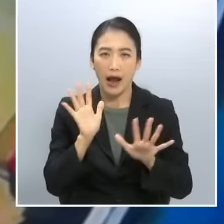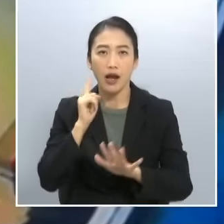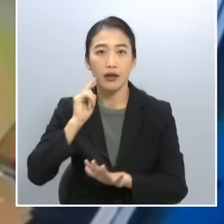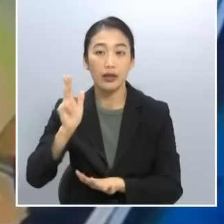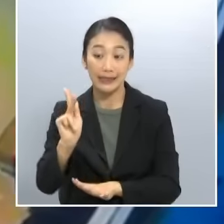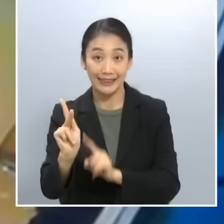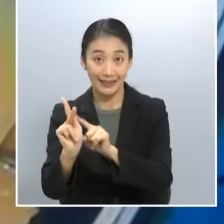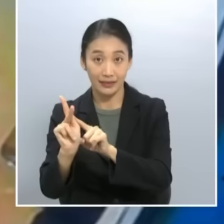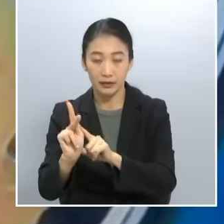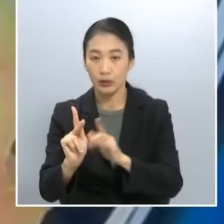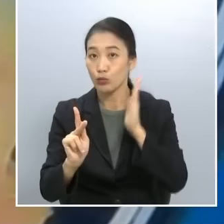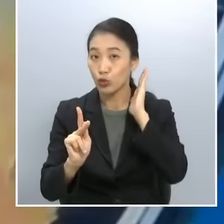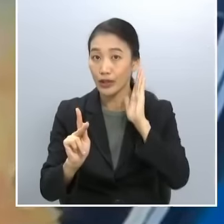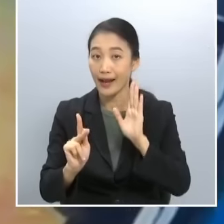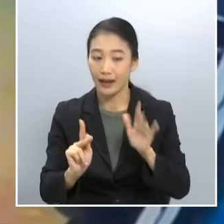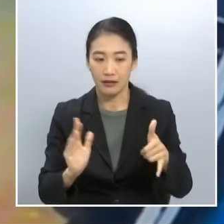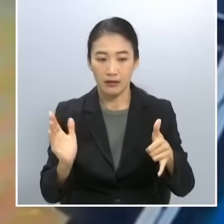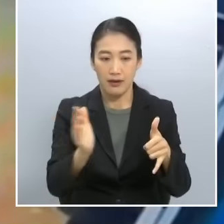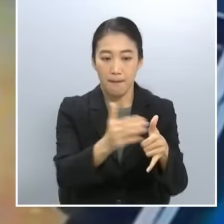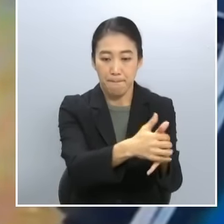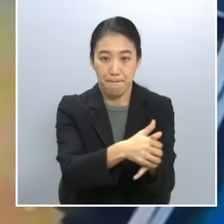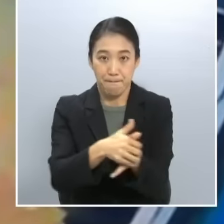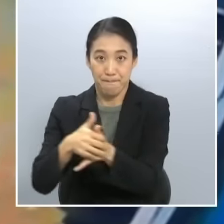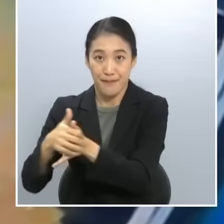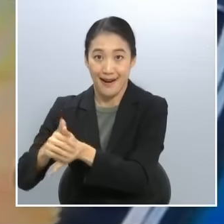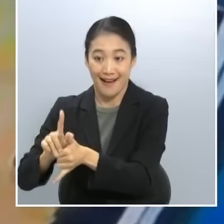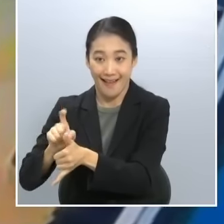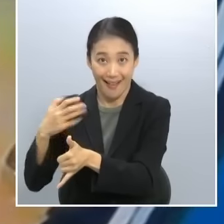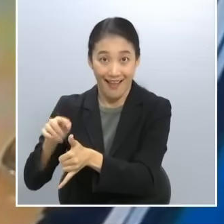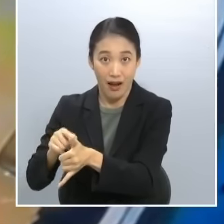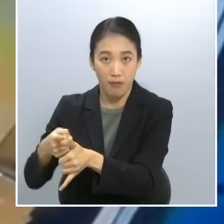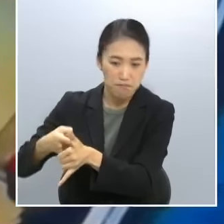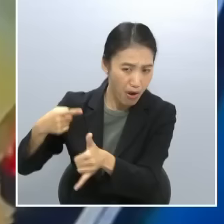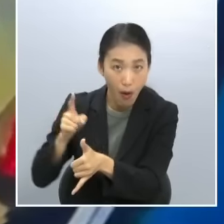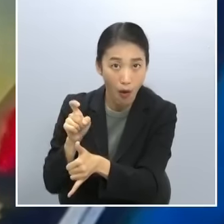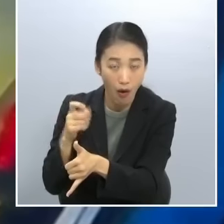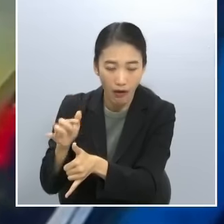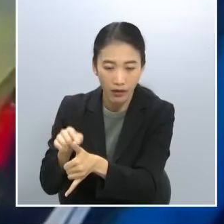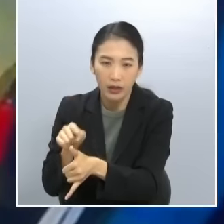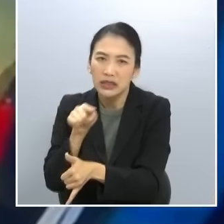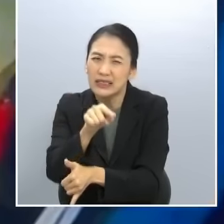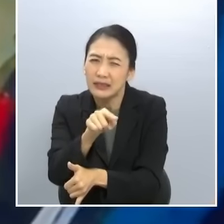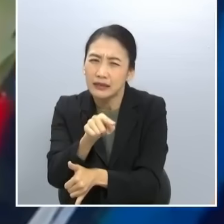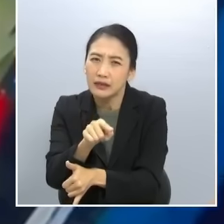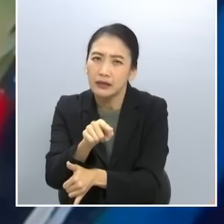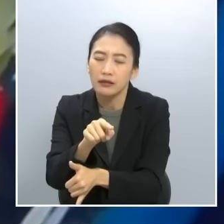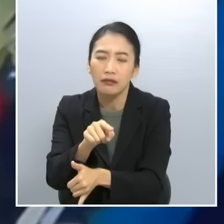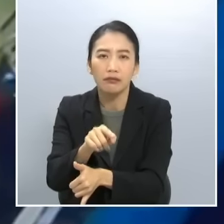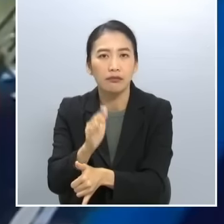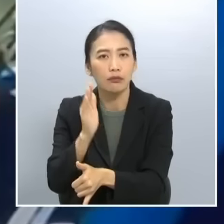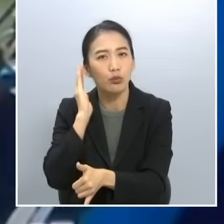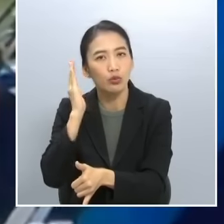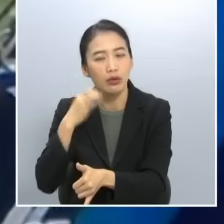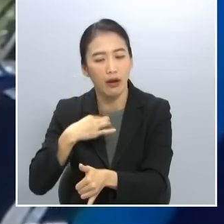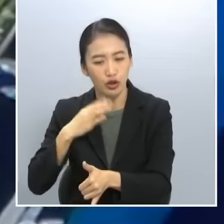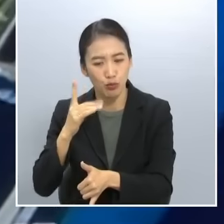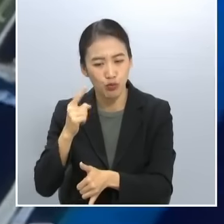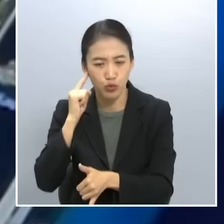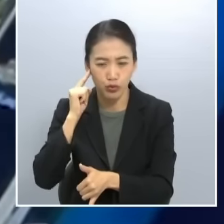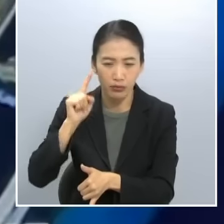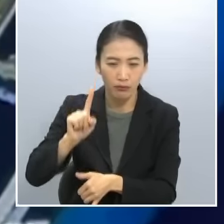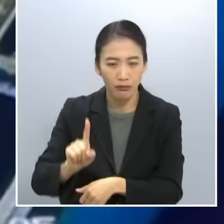ครับซึ่งก็มีการตั้งข้อสังเกตนะครับว่าชายปริศนาคนนี้สวมเสื้อสีชมพูคนนี้จะไปเกี่ยวข้องกับ